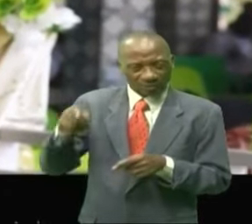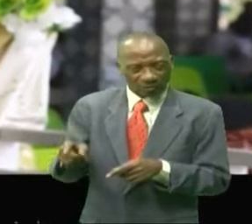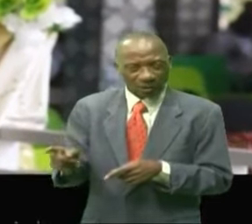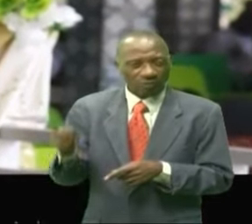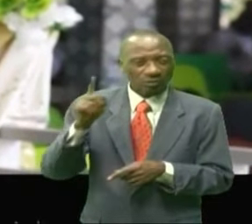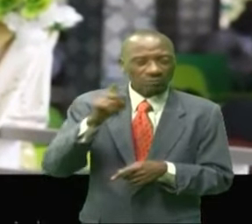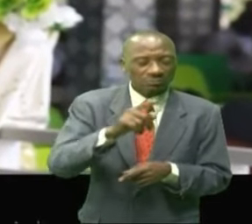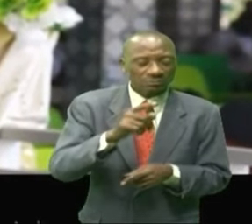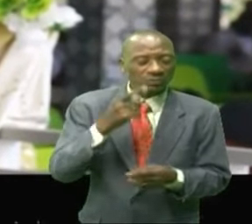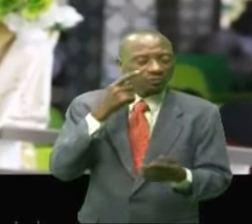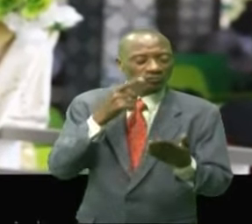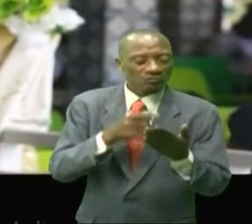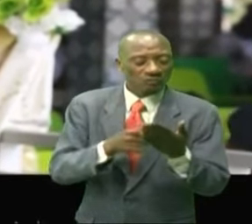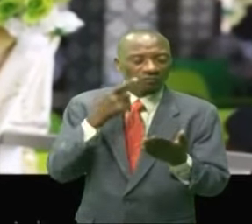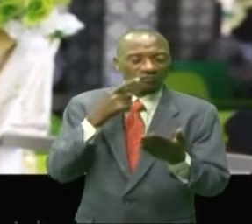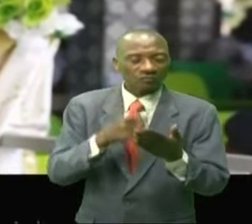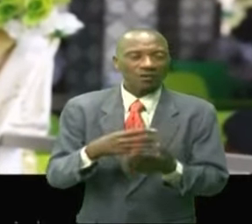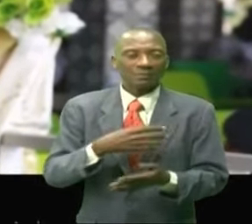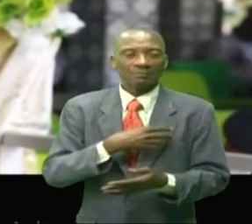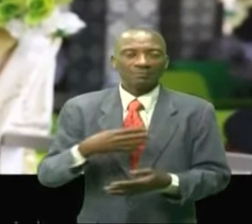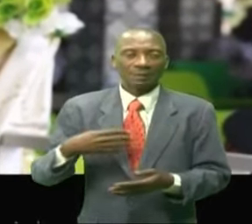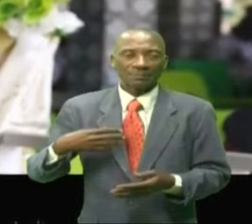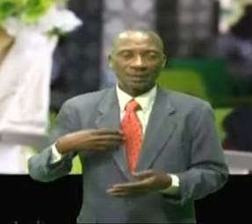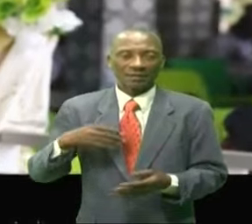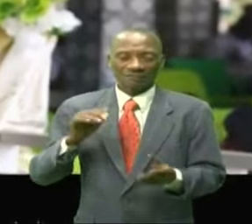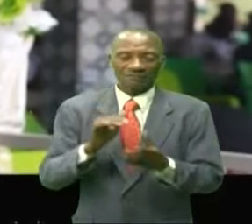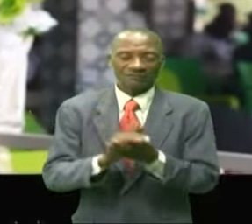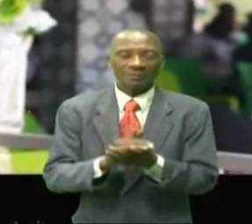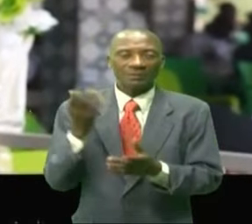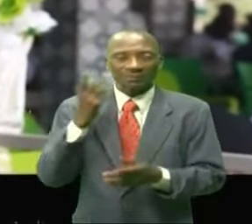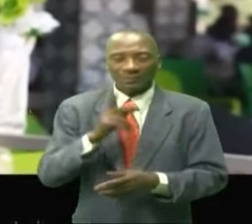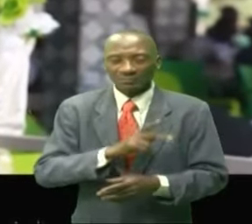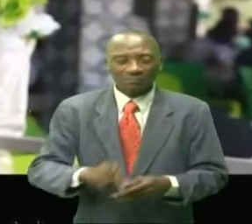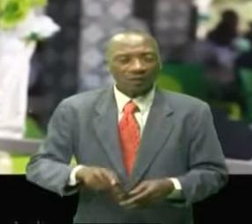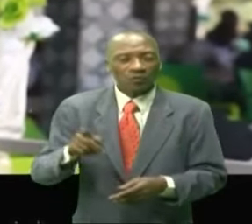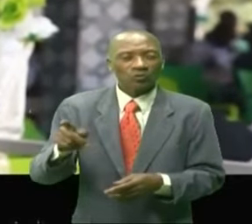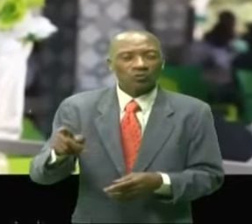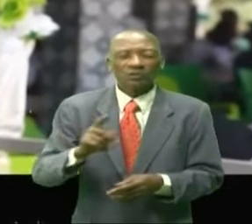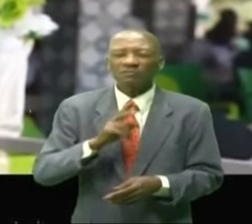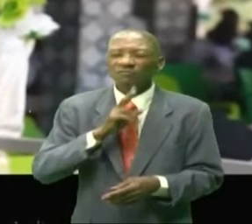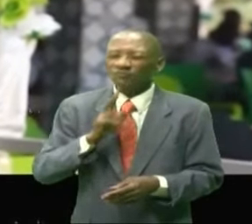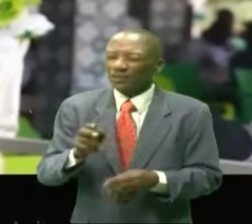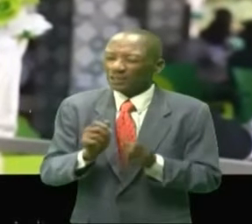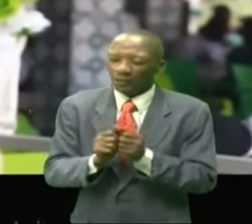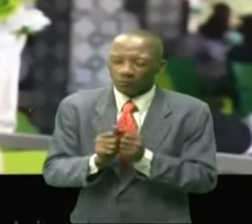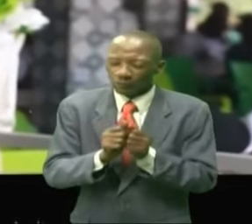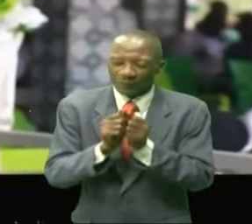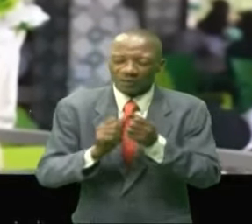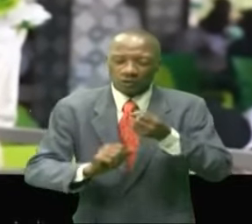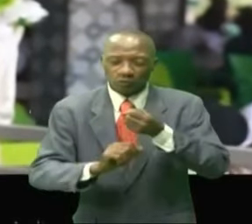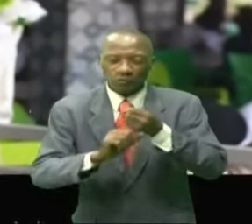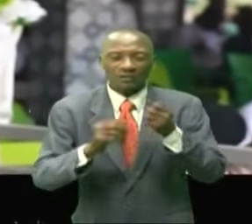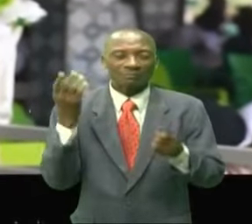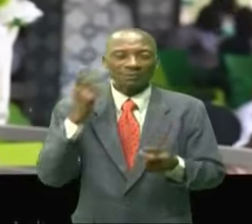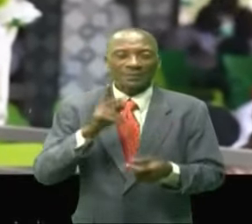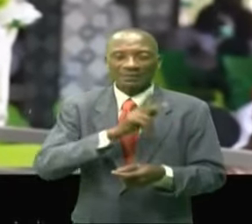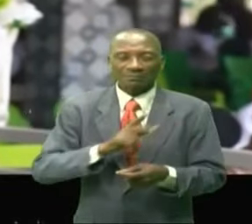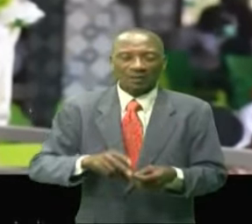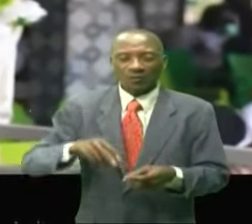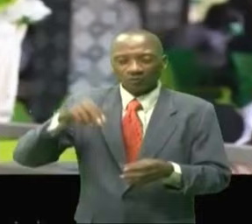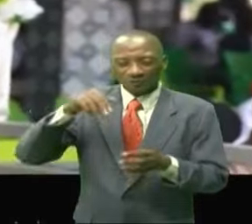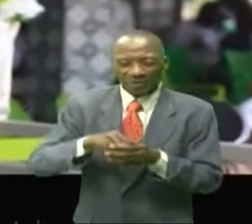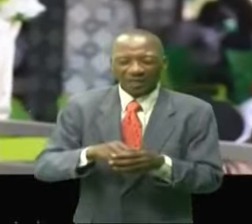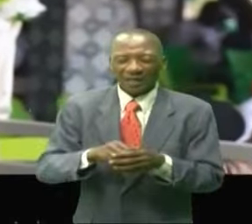Lorsque Maman Mouilou nous a laissés à partir du 6 juin au 12 septembre 2021, avant l'arrestation de Papa Simon Kimbangu, moi-même j'y